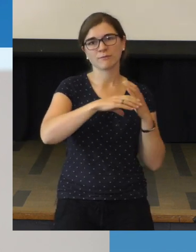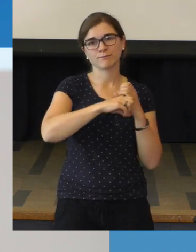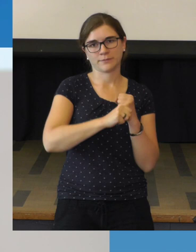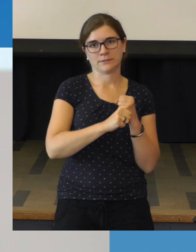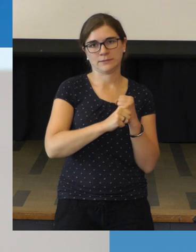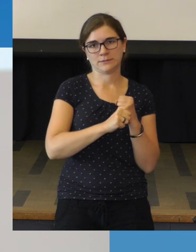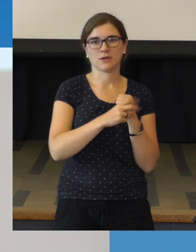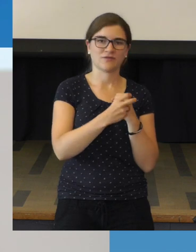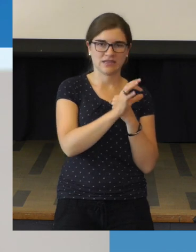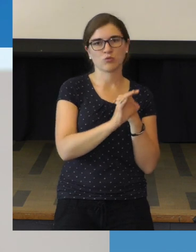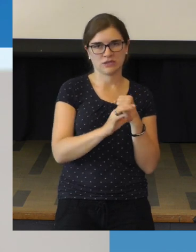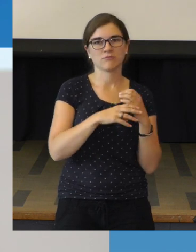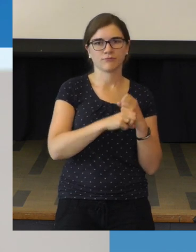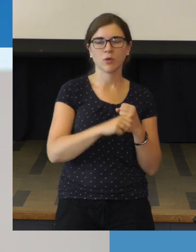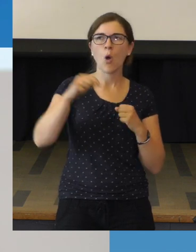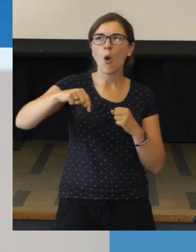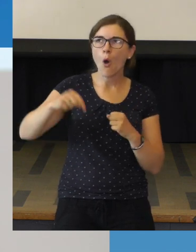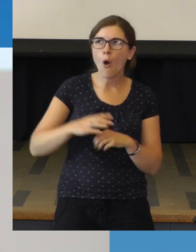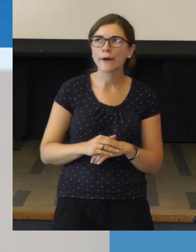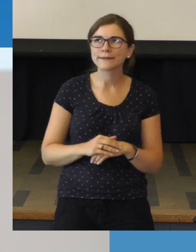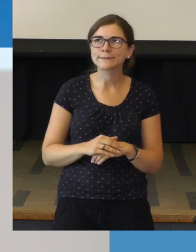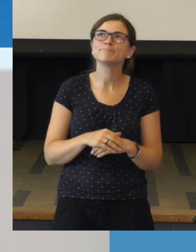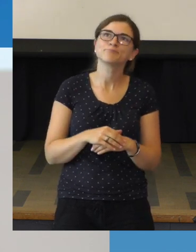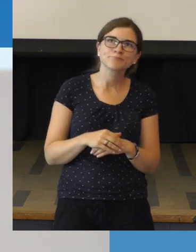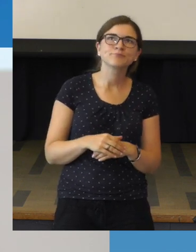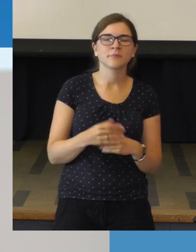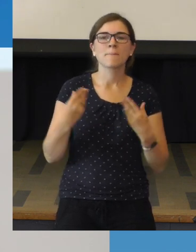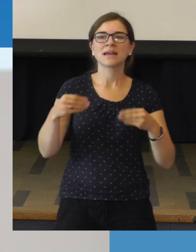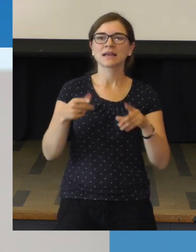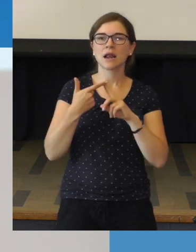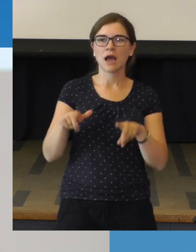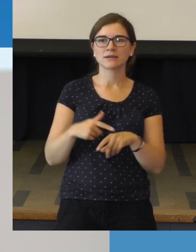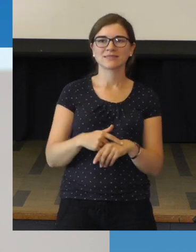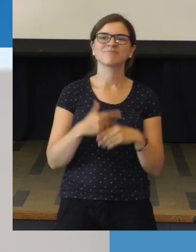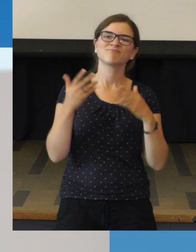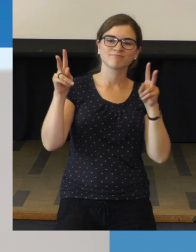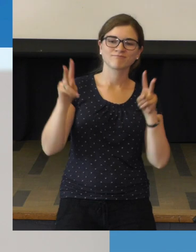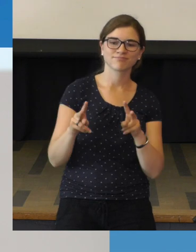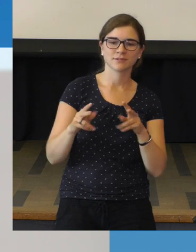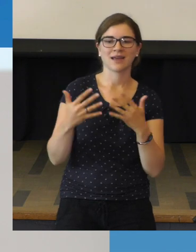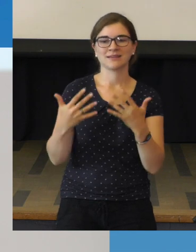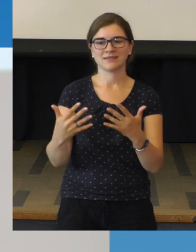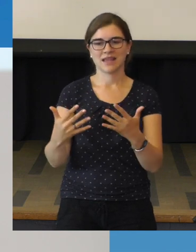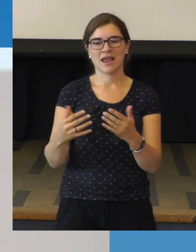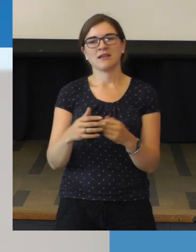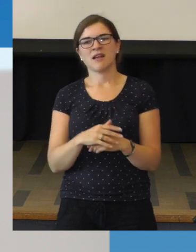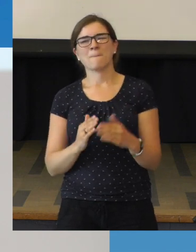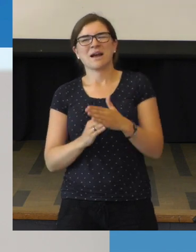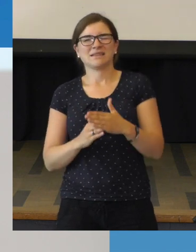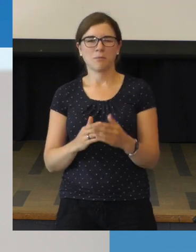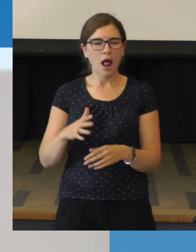drittgenerationsbeschichteten Stents liegt die Wahrscheinlichkeit, ich sage jetzt mal ungefähr bei 10-15%, hat also eine deutliche Verbesserung